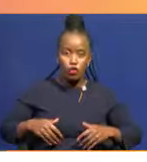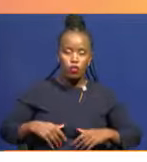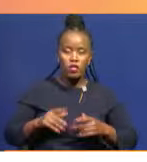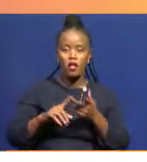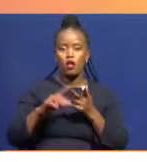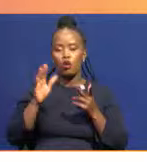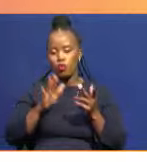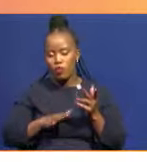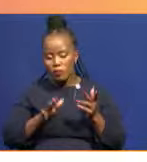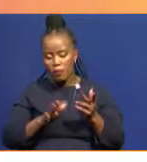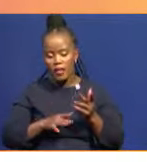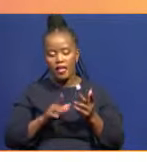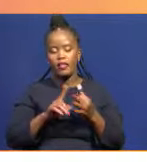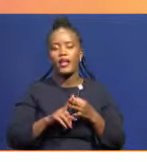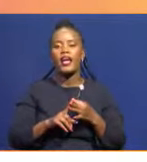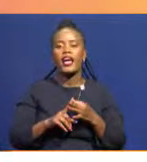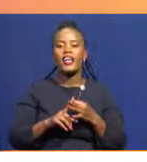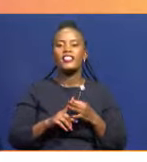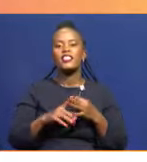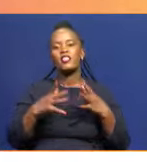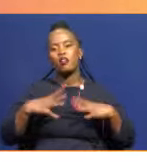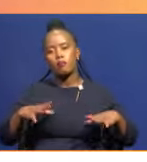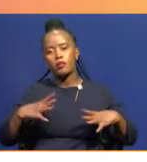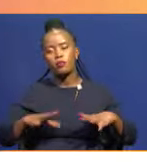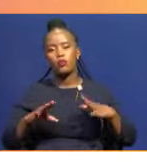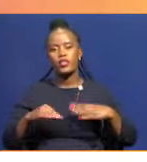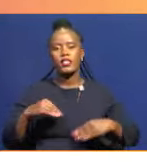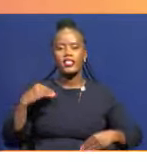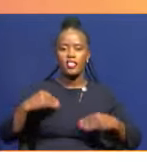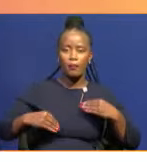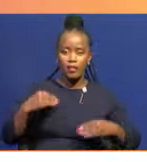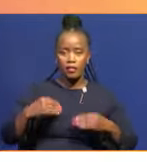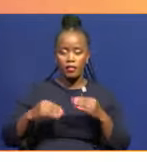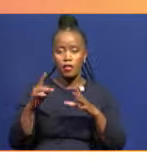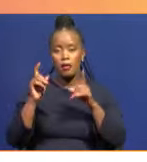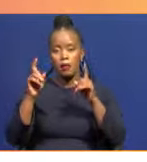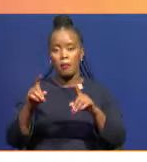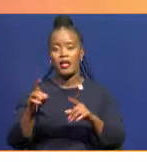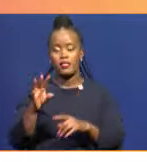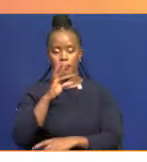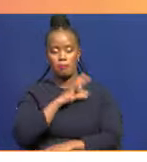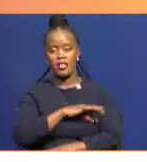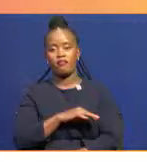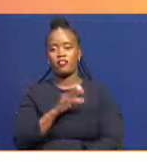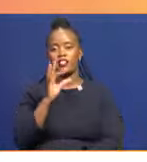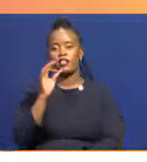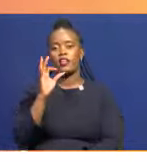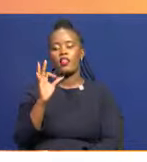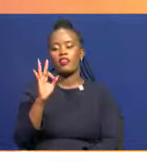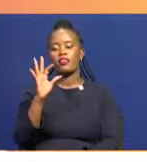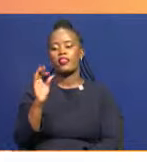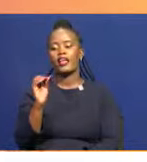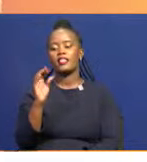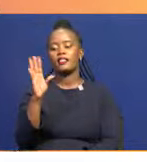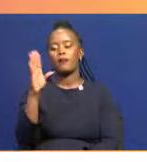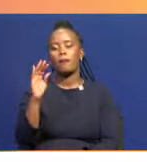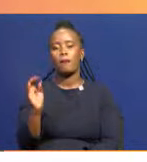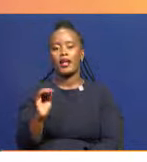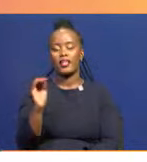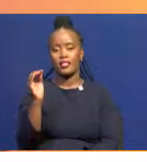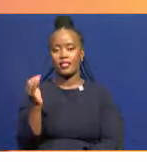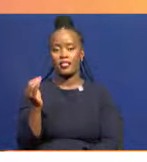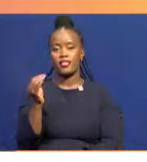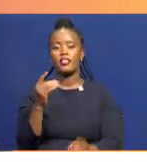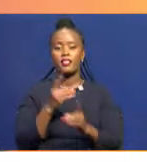mama, mm-hmm. na watu wasiojiweza wanavaa wapatiwe 30% opportunities, mm-hmm. katika huduma